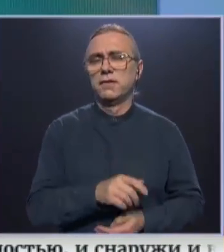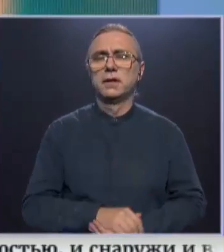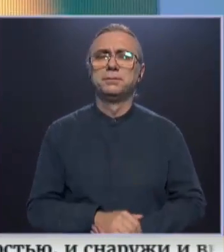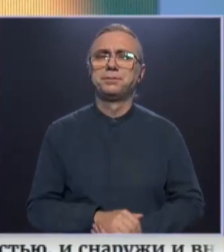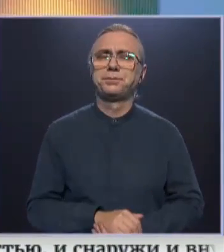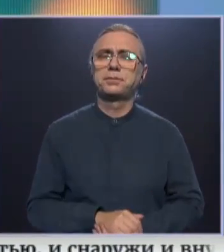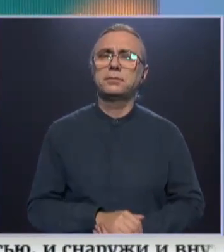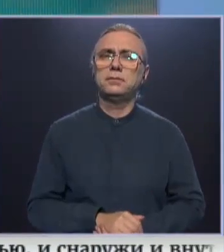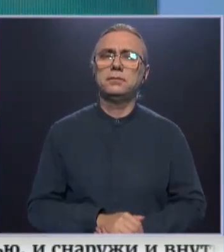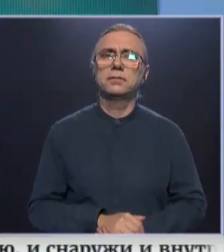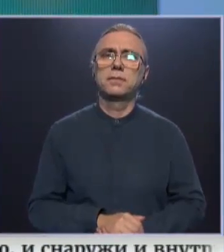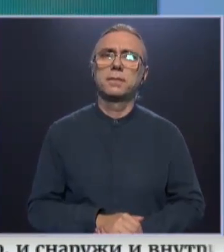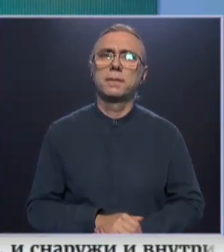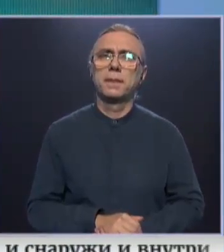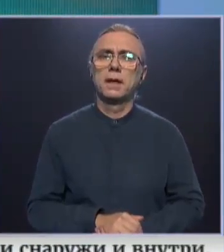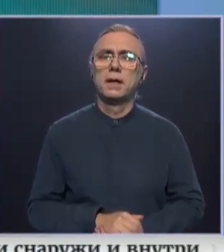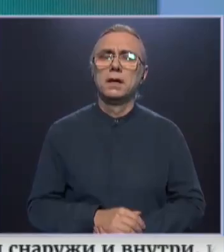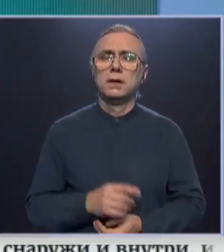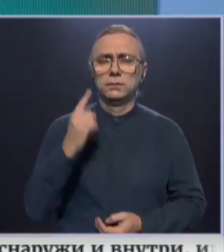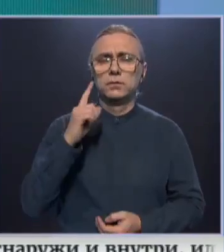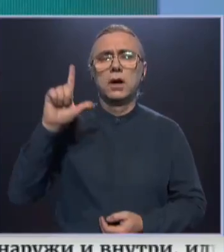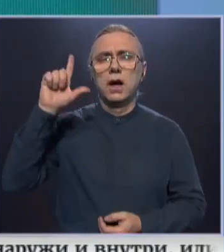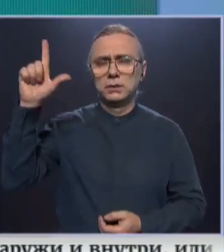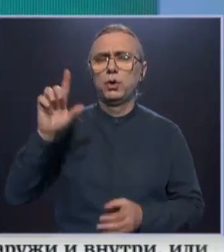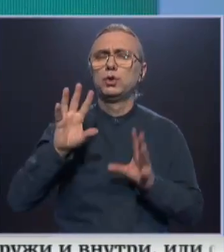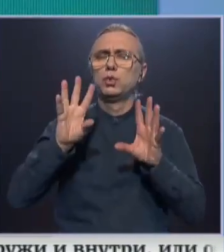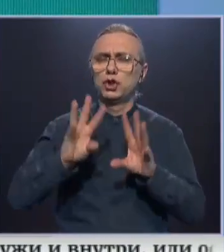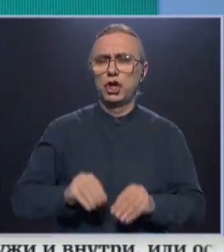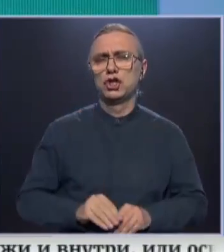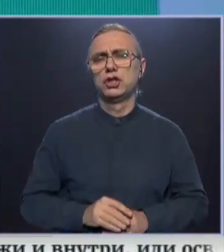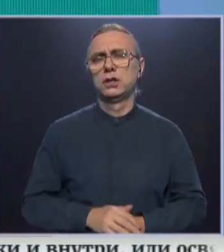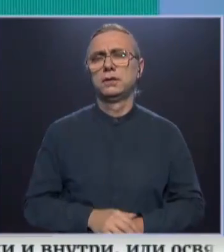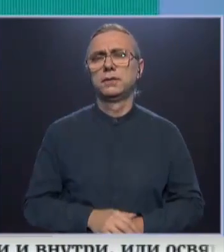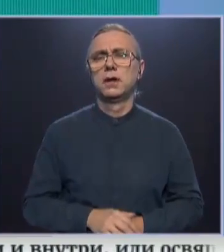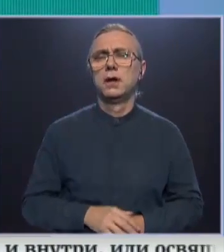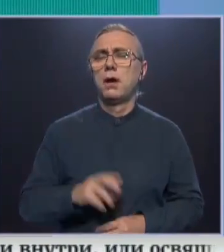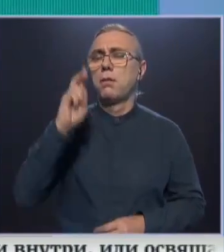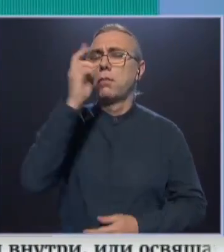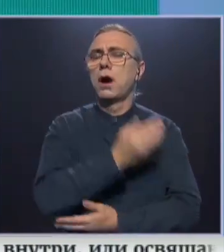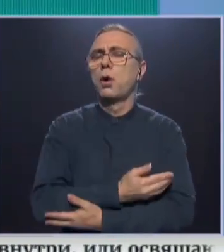благодатным, Господь утешит. Ведь Богородица перенесла